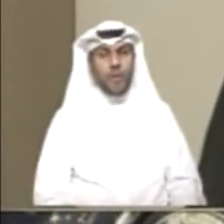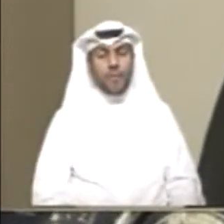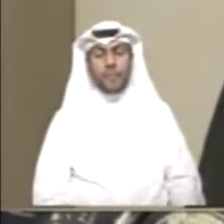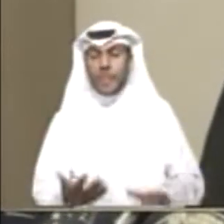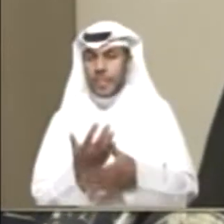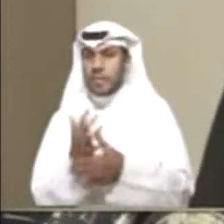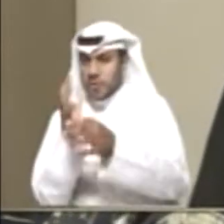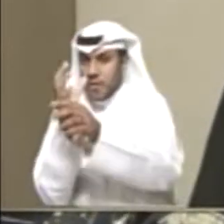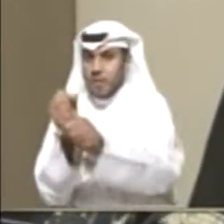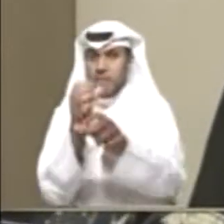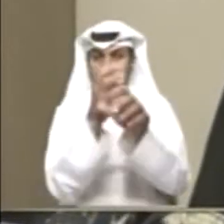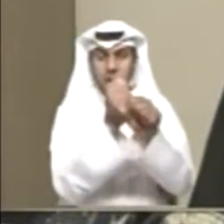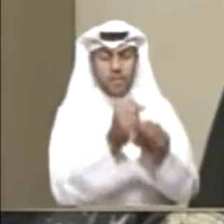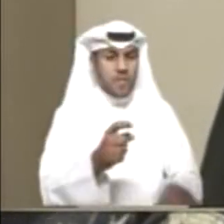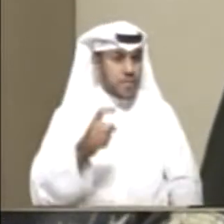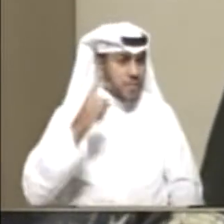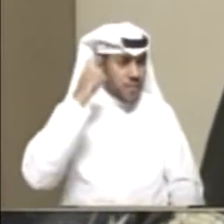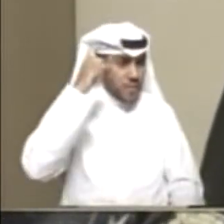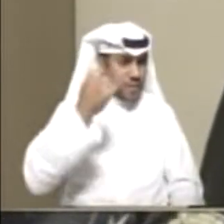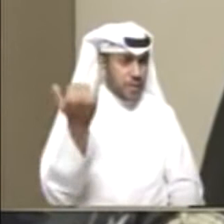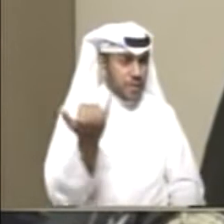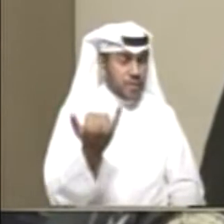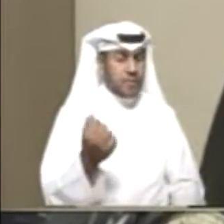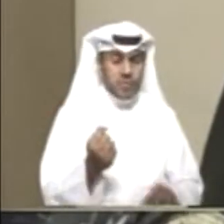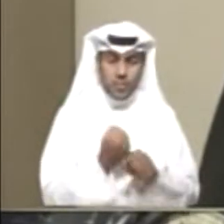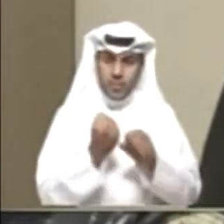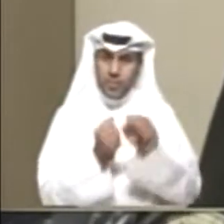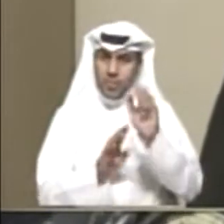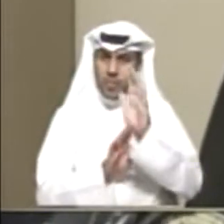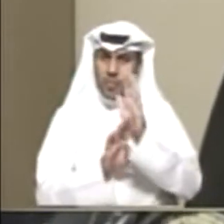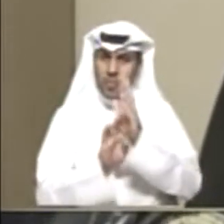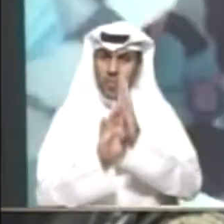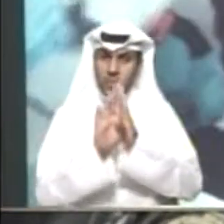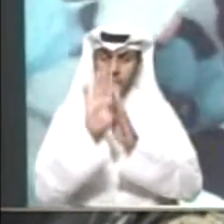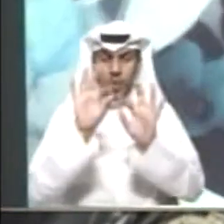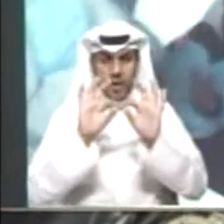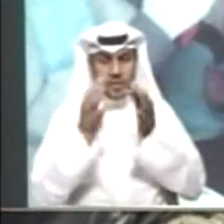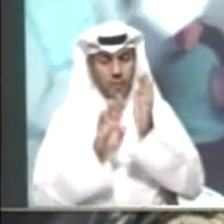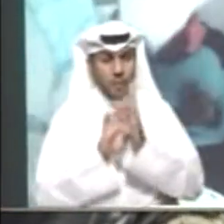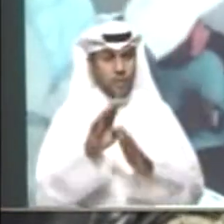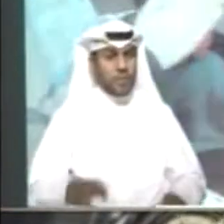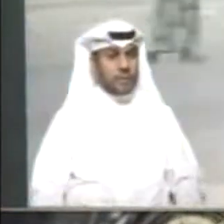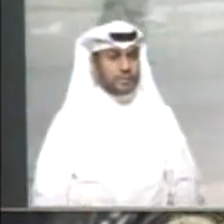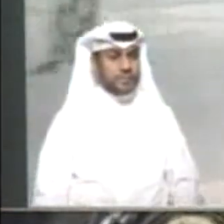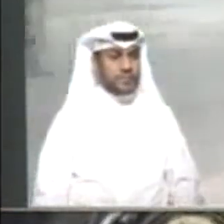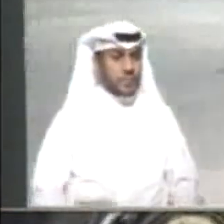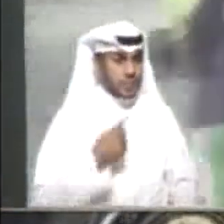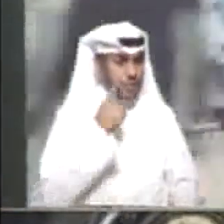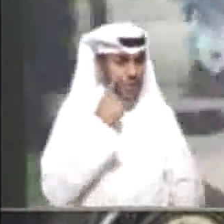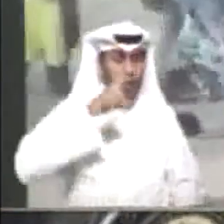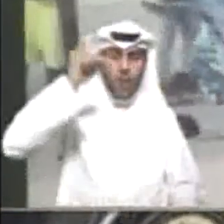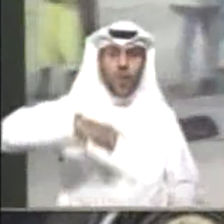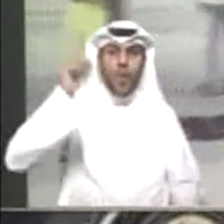تساهم في تحقيق طموحاتهم ونهضتهم الاقتصادية والاجتماعية. يوم اللاجئ العالمي